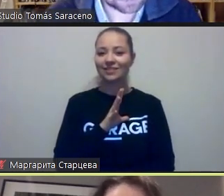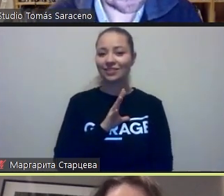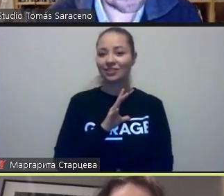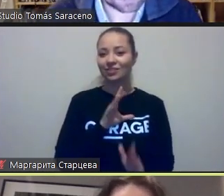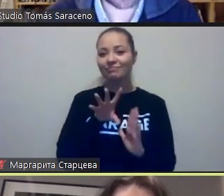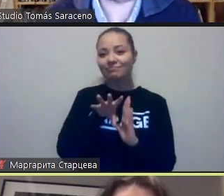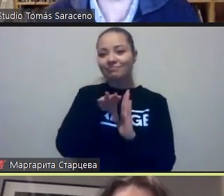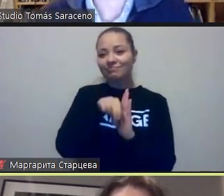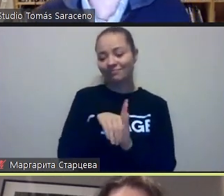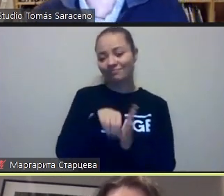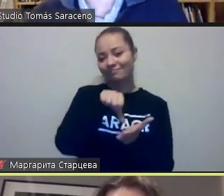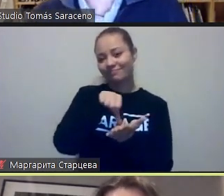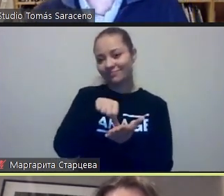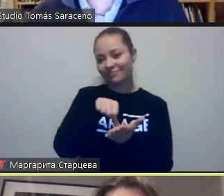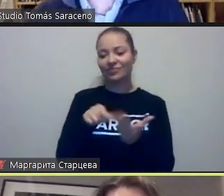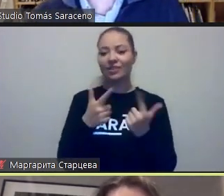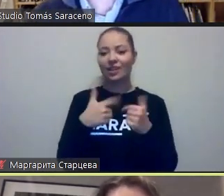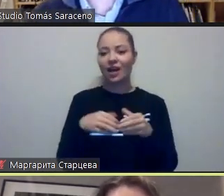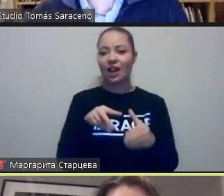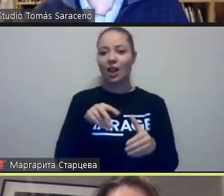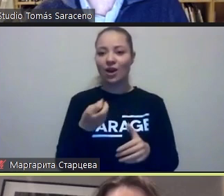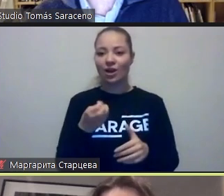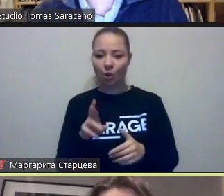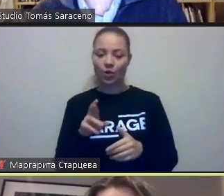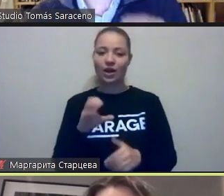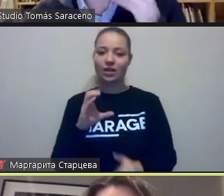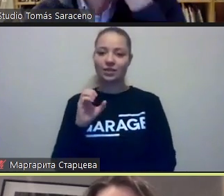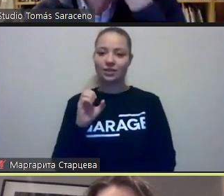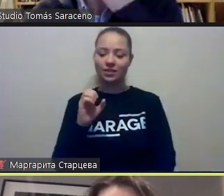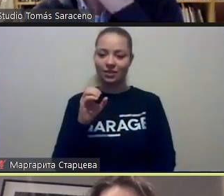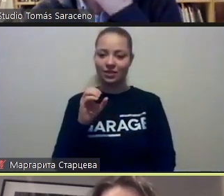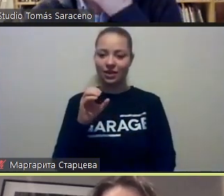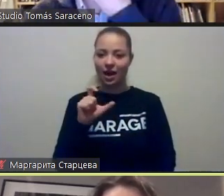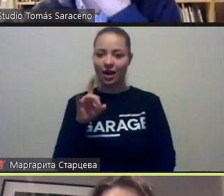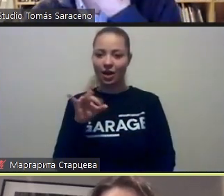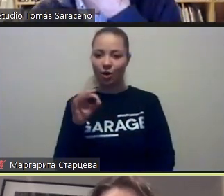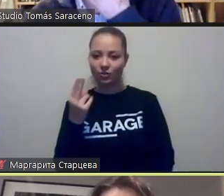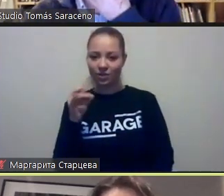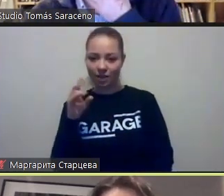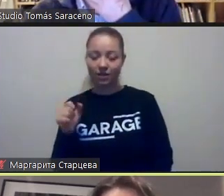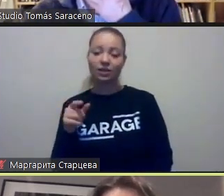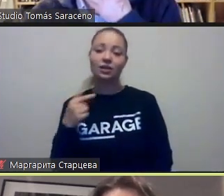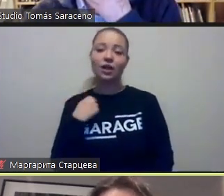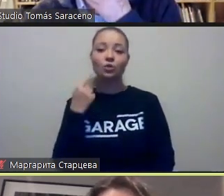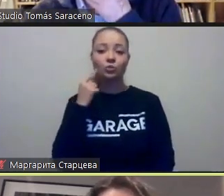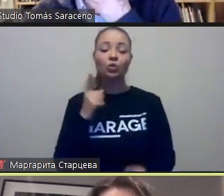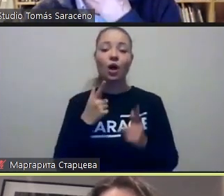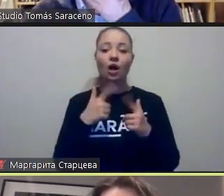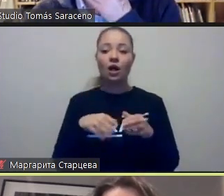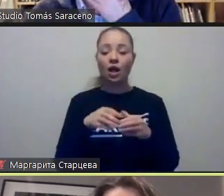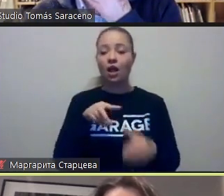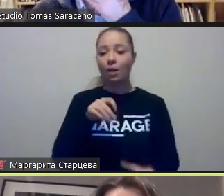part of the Aerocene laboratory, все еще я остаюсь. and I am still part of it. And